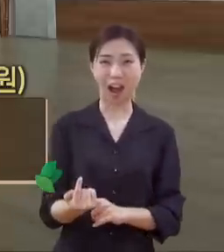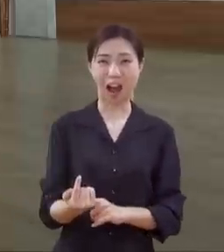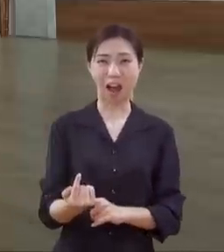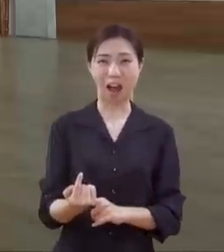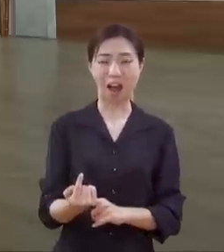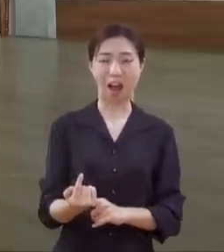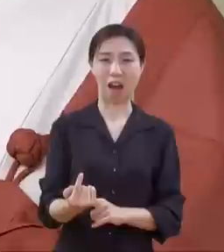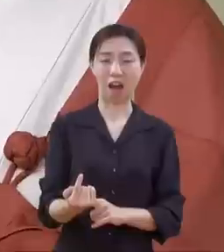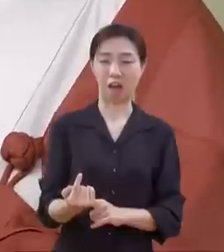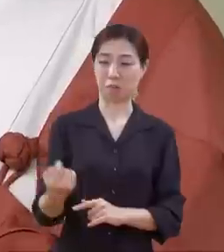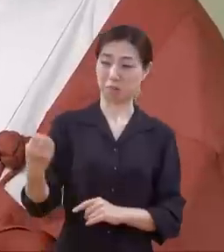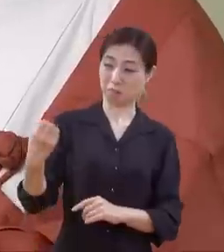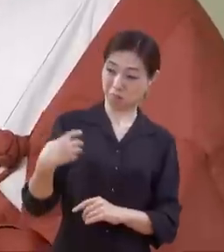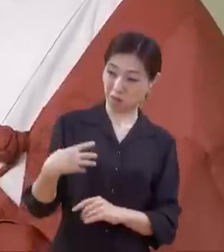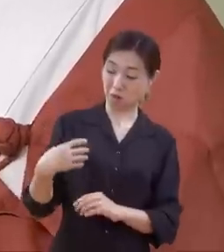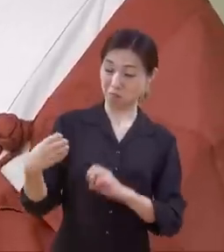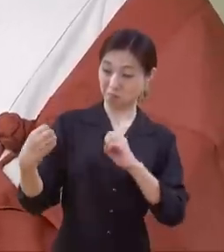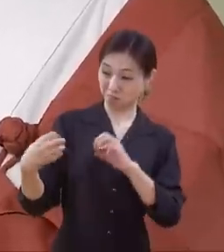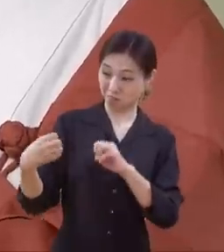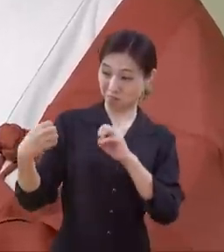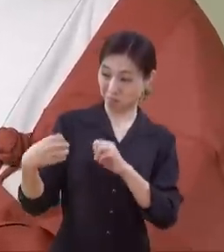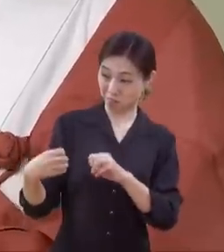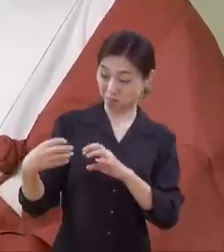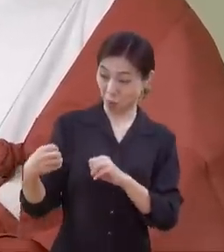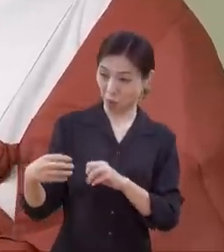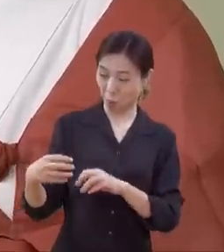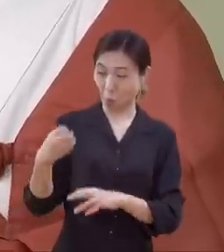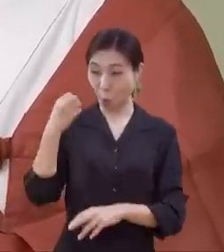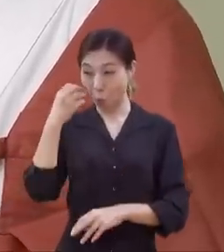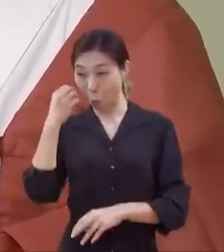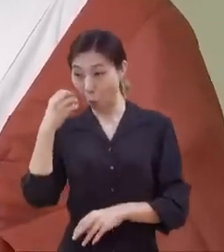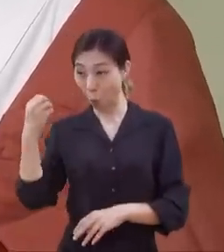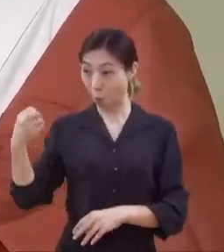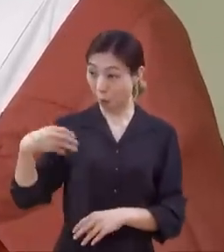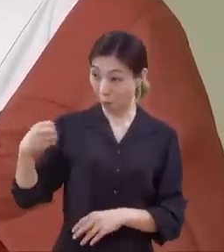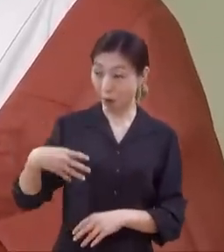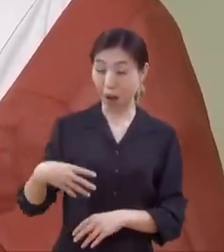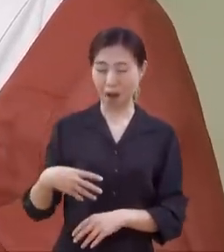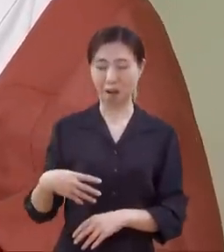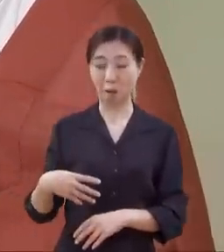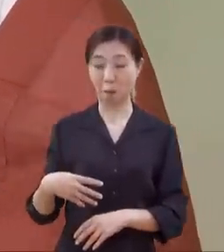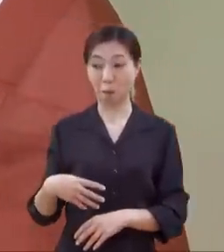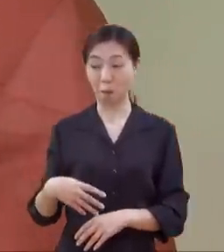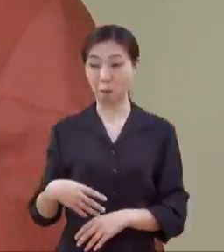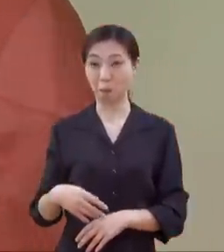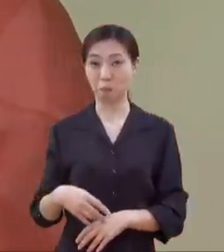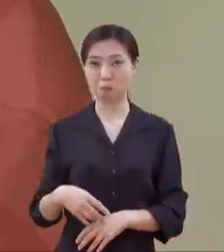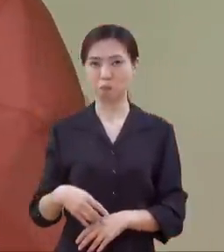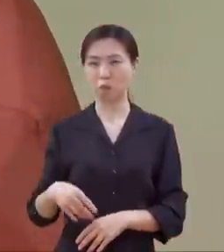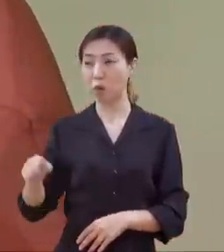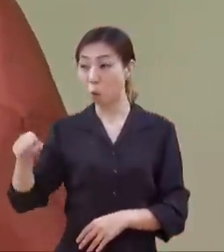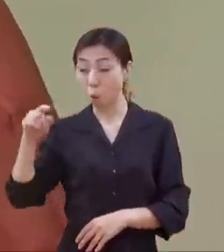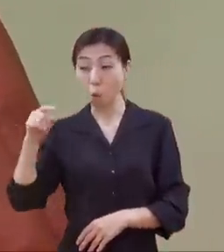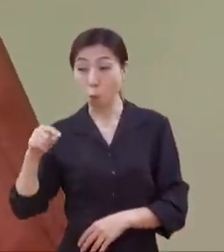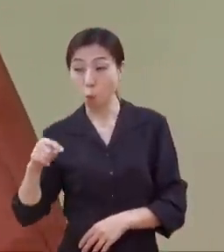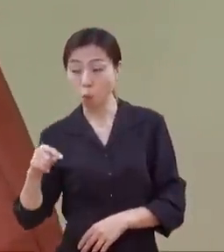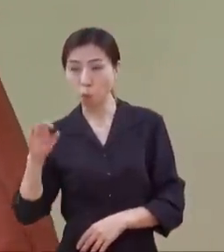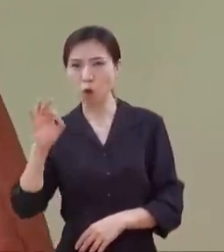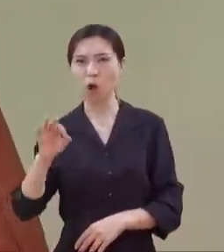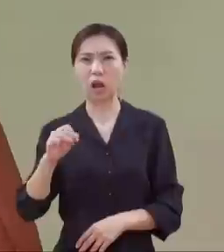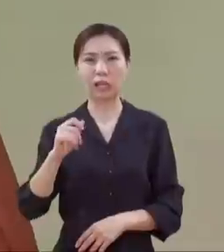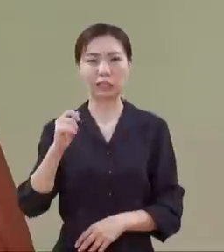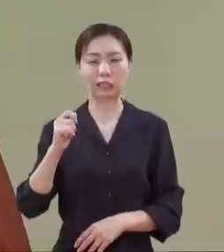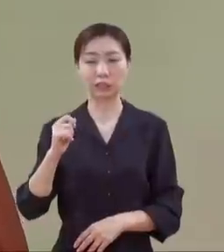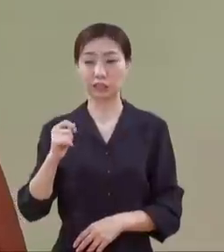왔다 갔다 하면서 차 마시면서 얘기하다 보면 별 신기한 얘기 많이 듣거든요 그 중에서 검증되지 않은 그런